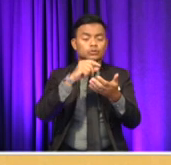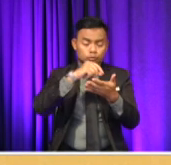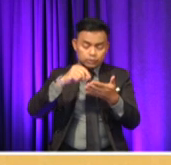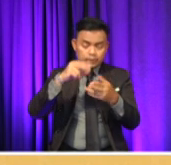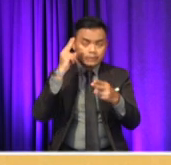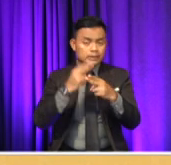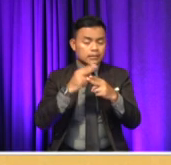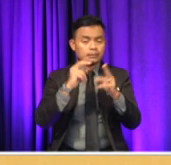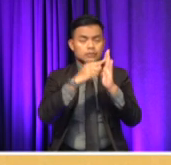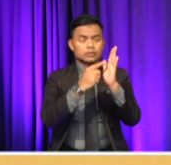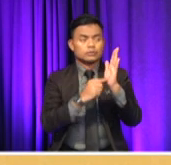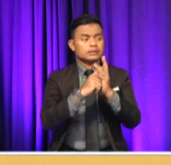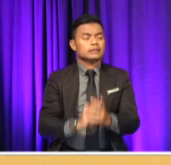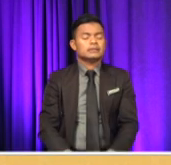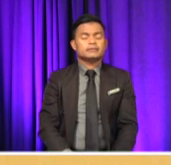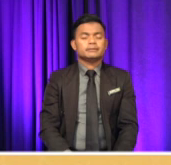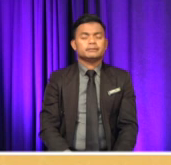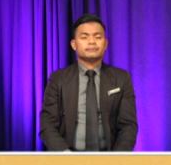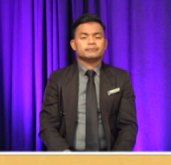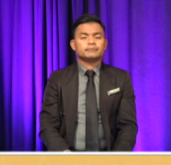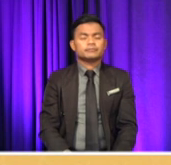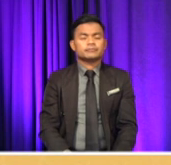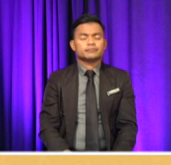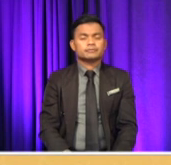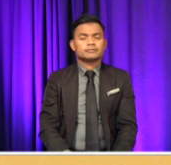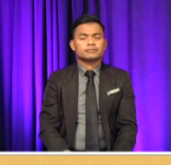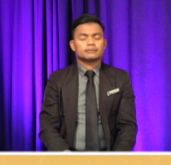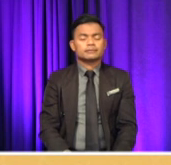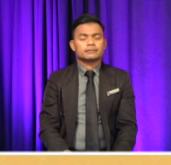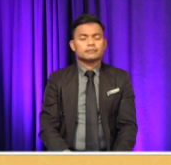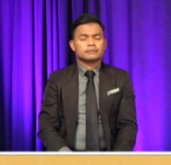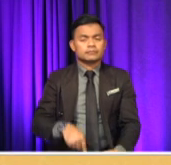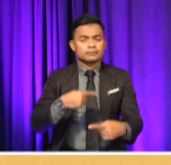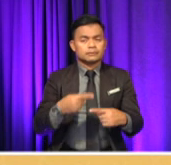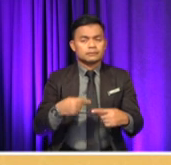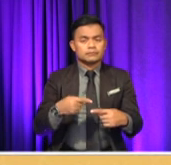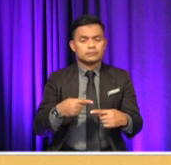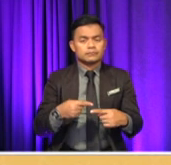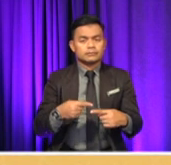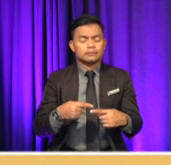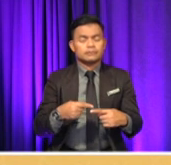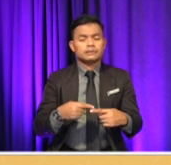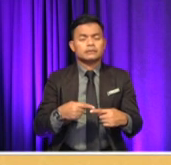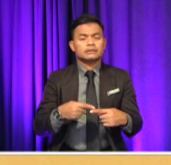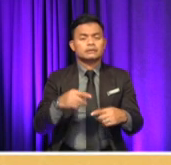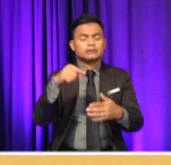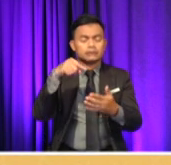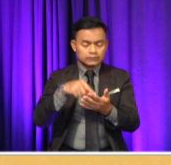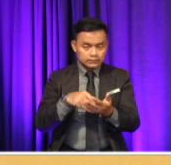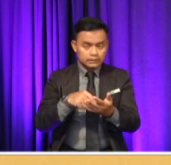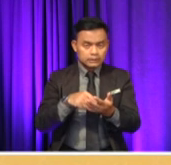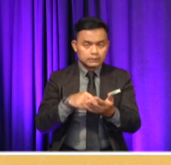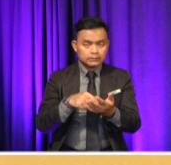punya Swiss ditekan atau ditolak eh bila punah ditekan atau ditolak ke arah berlawanan harus akan berhenti